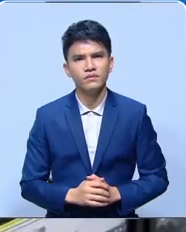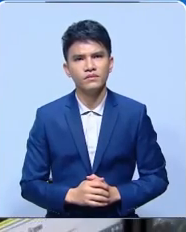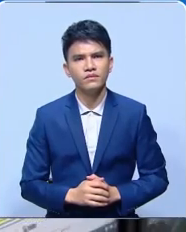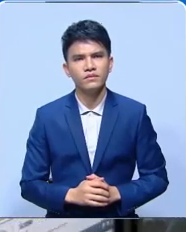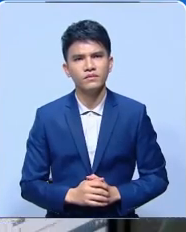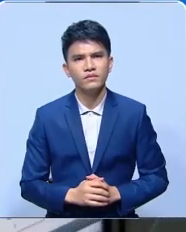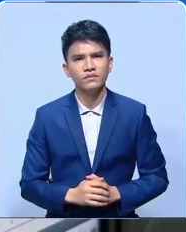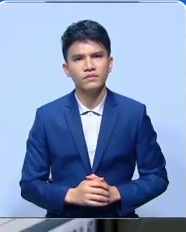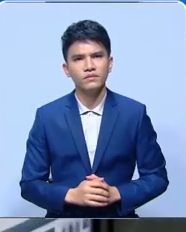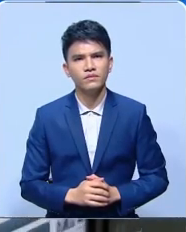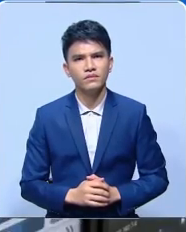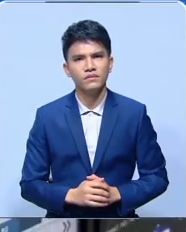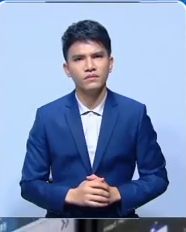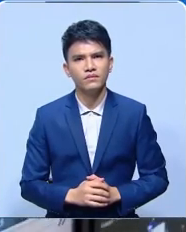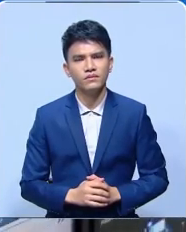ลาดอยู่เนี่ย